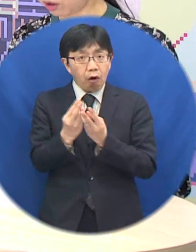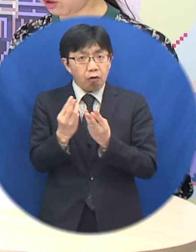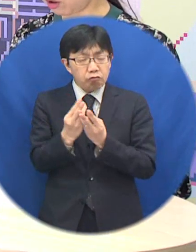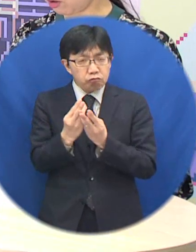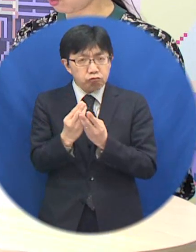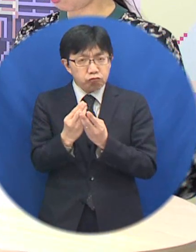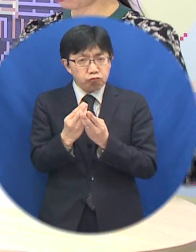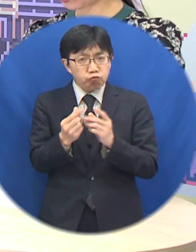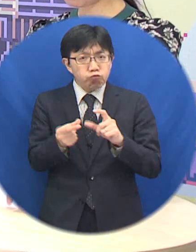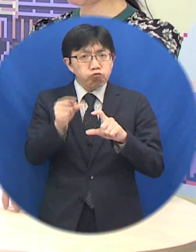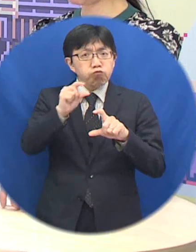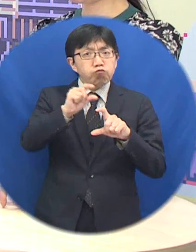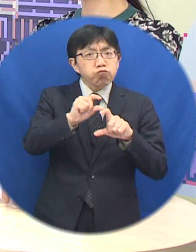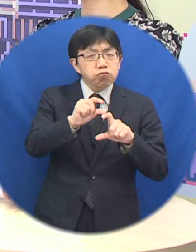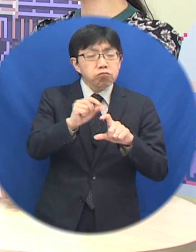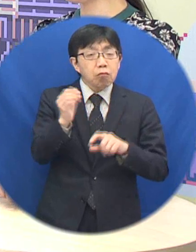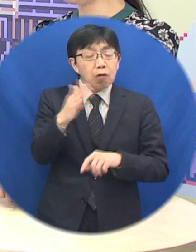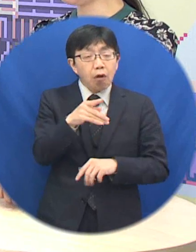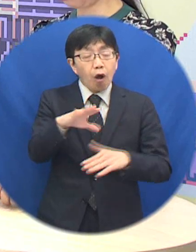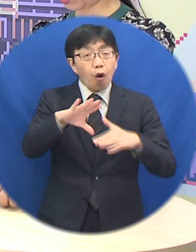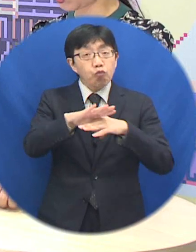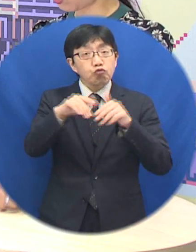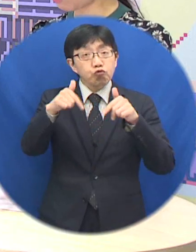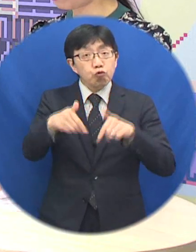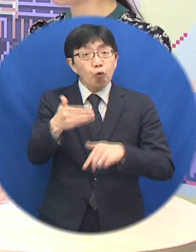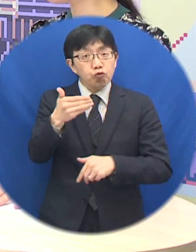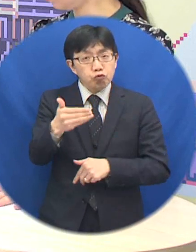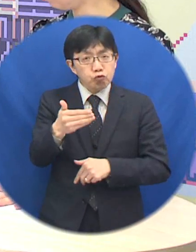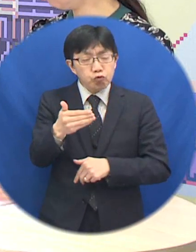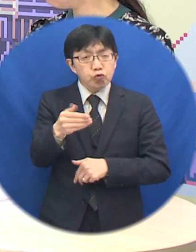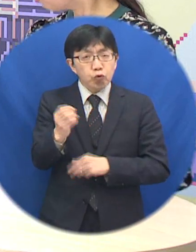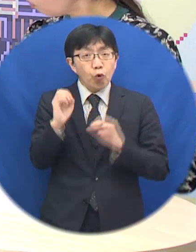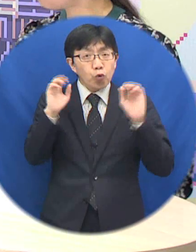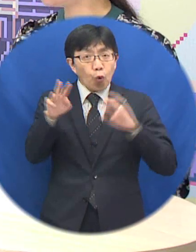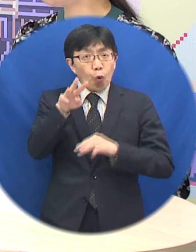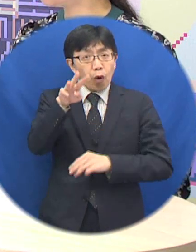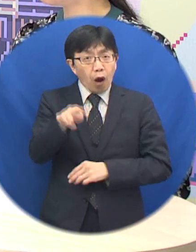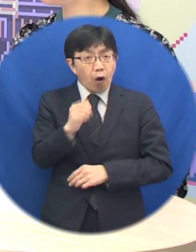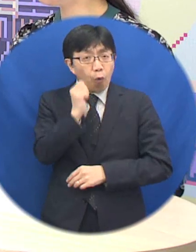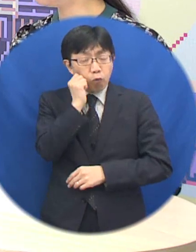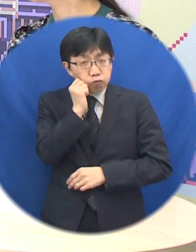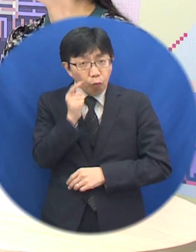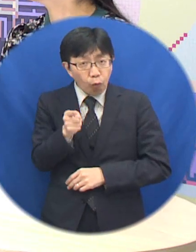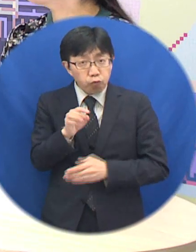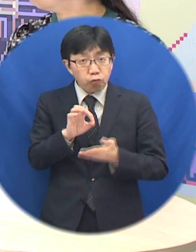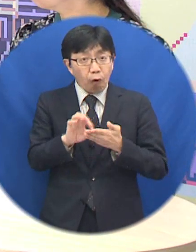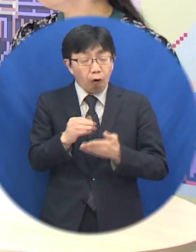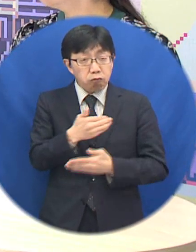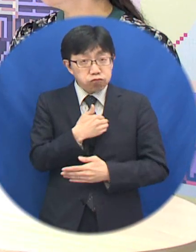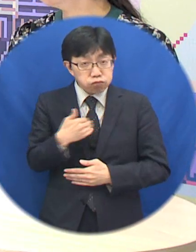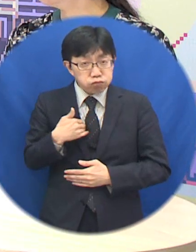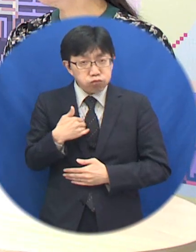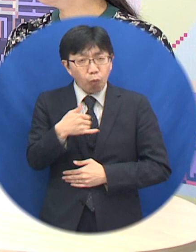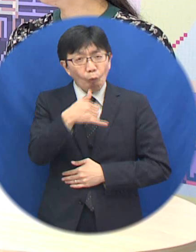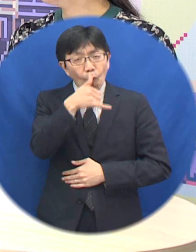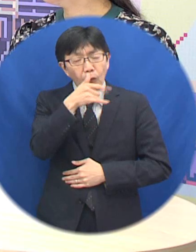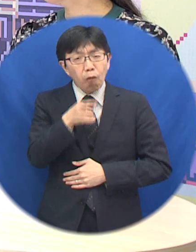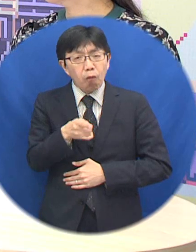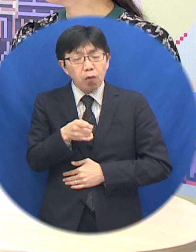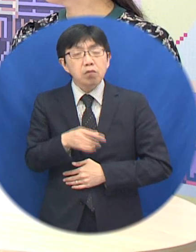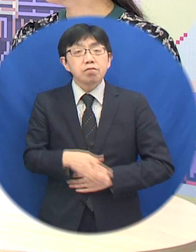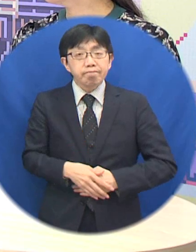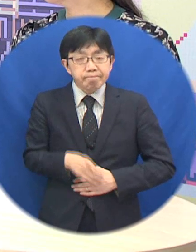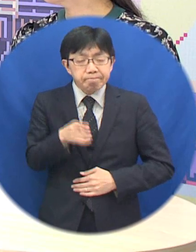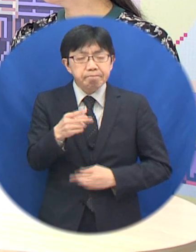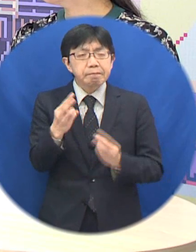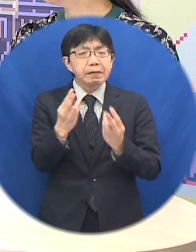したり、このお近くの文京区 の、 この豊川浴線、でも利用できるようになったんですか。 はい。まず利用回数を